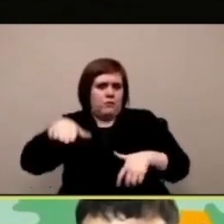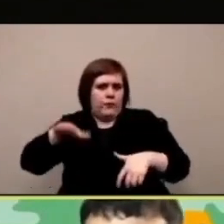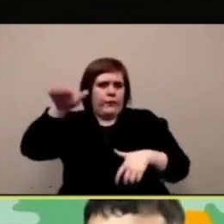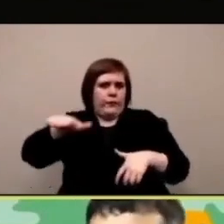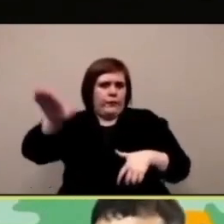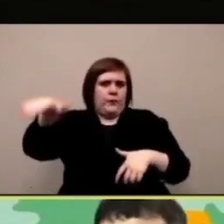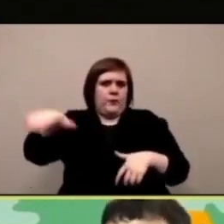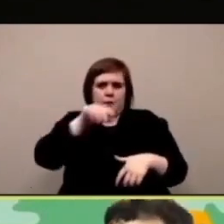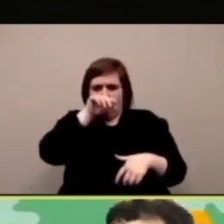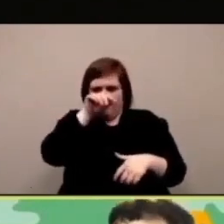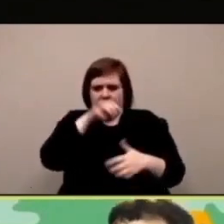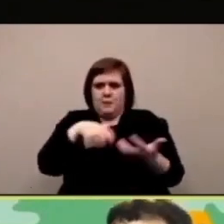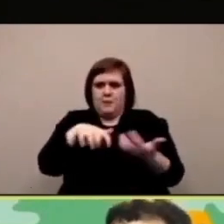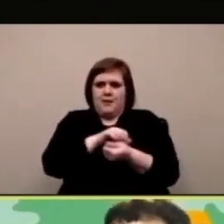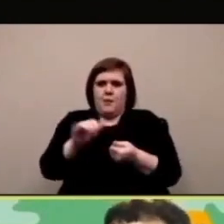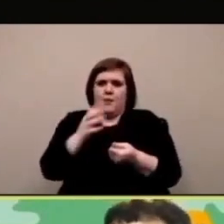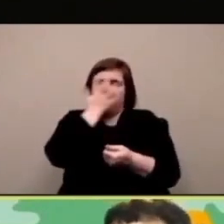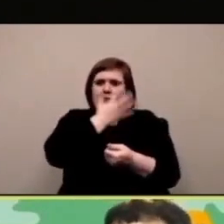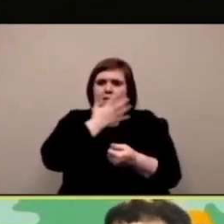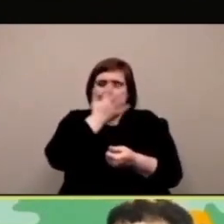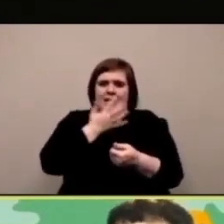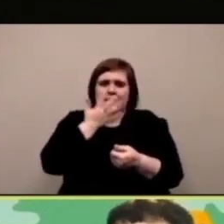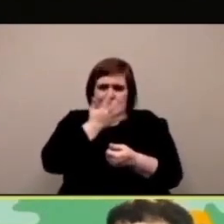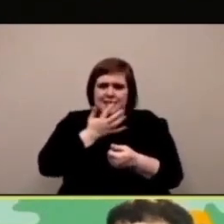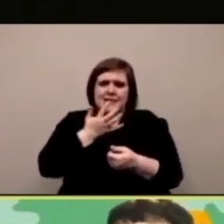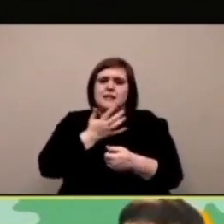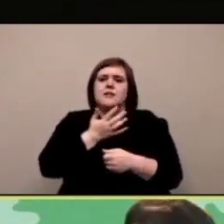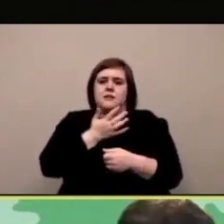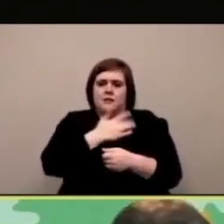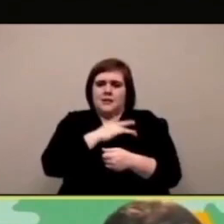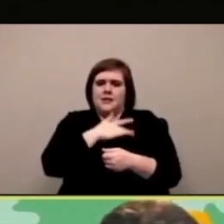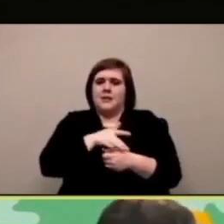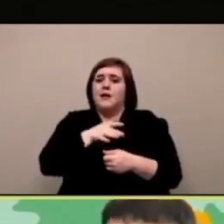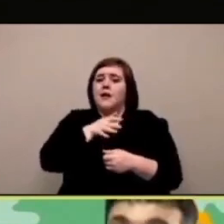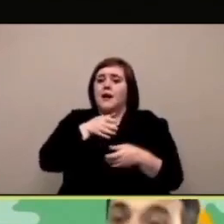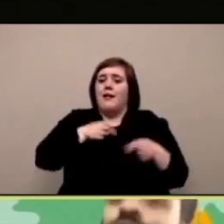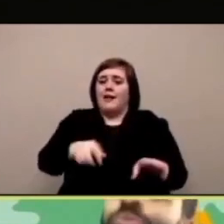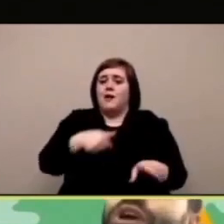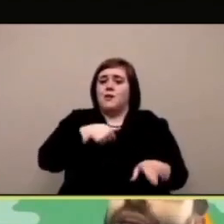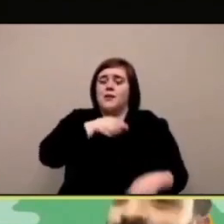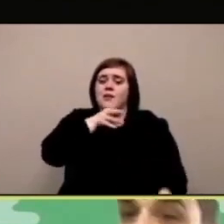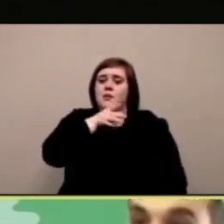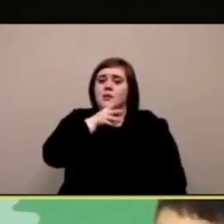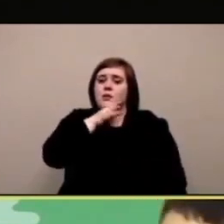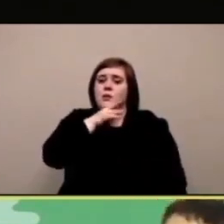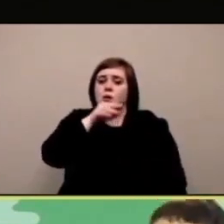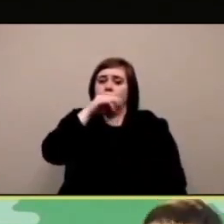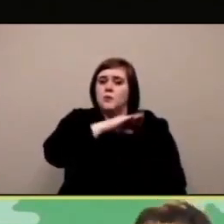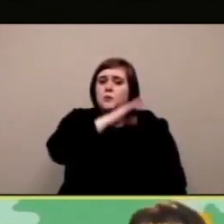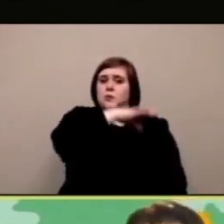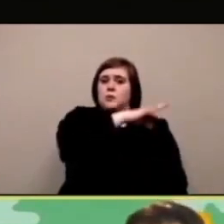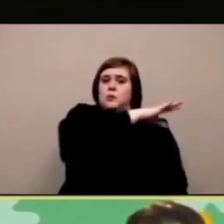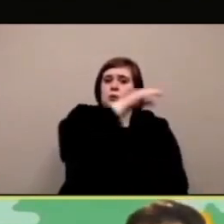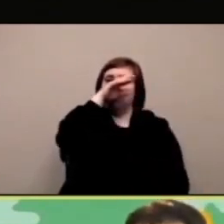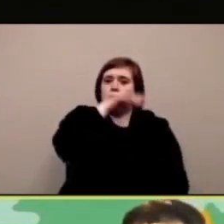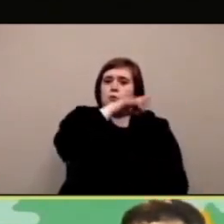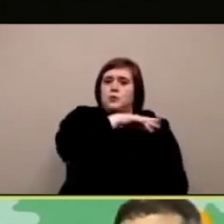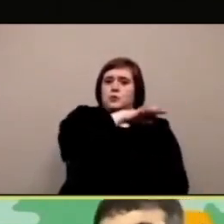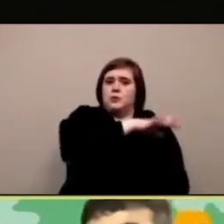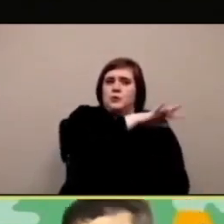センシングの部分ではその数字を入れているんですけれども例えばマイクこの